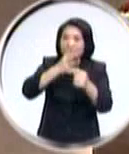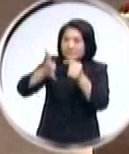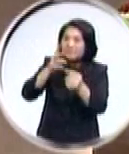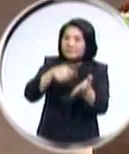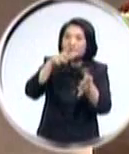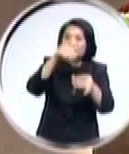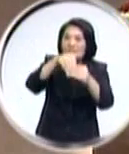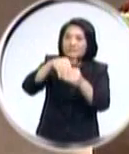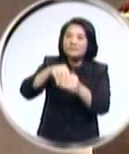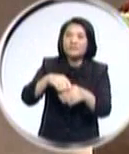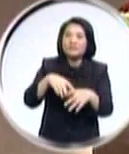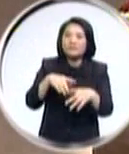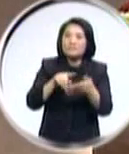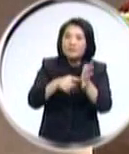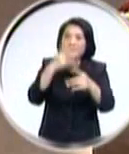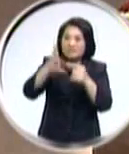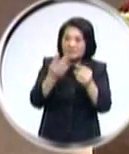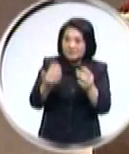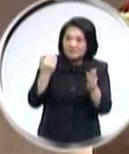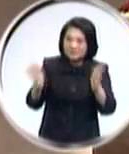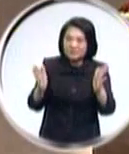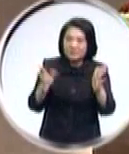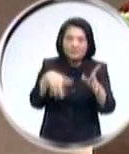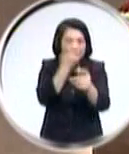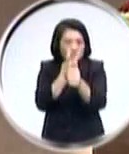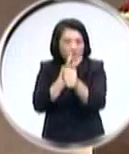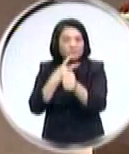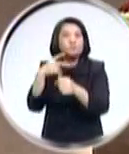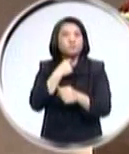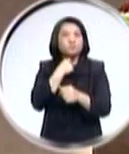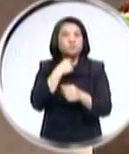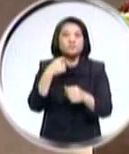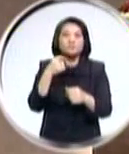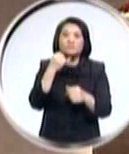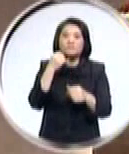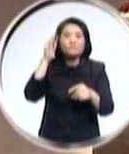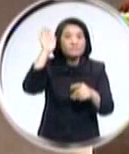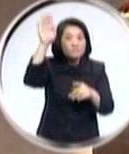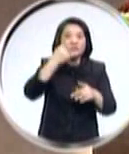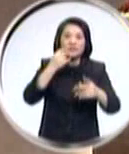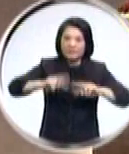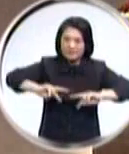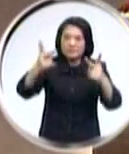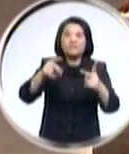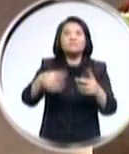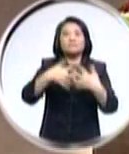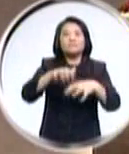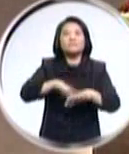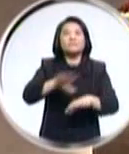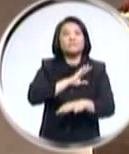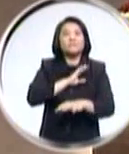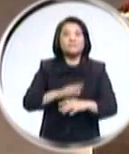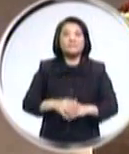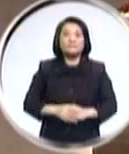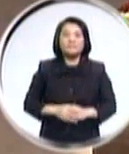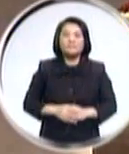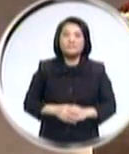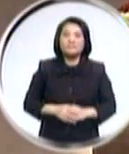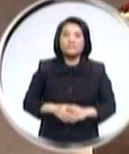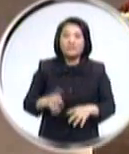投票就是检验过去四年的机会，当然也是改变未来的一个机会。这四